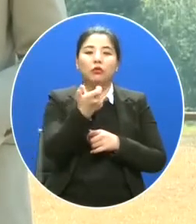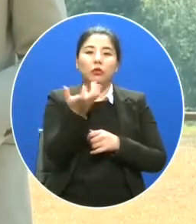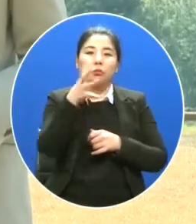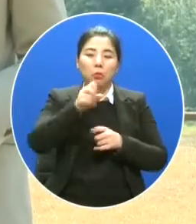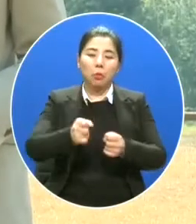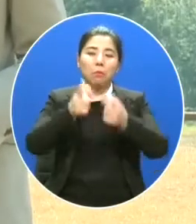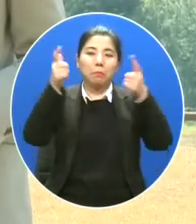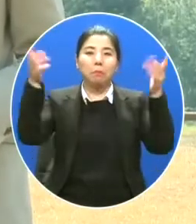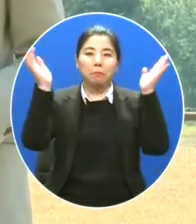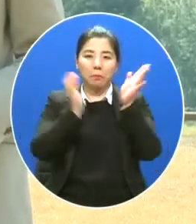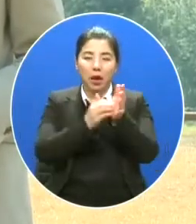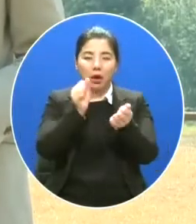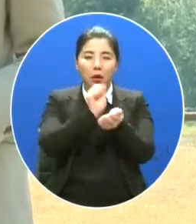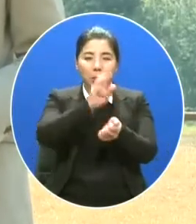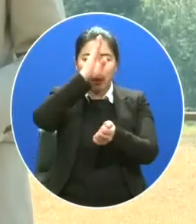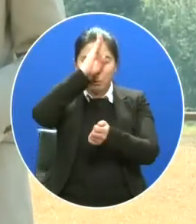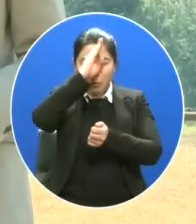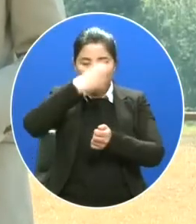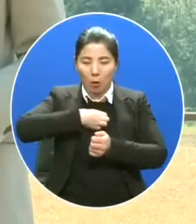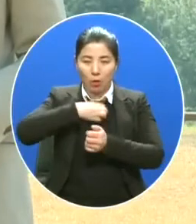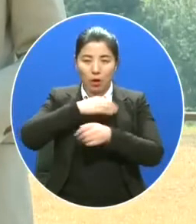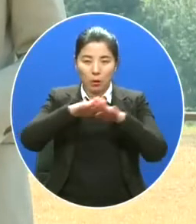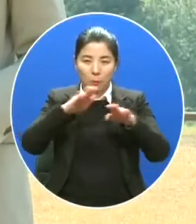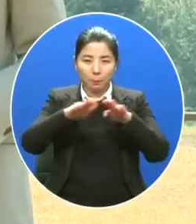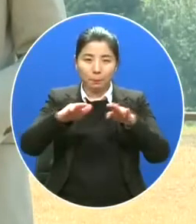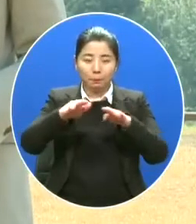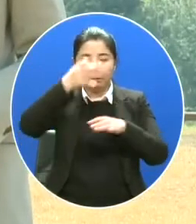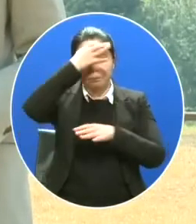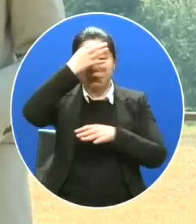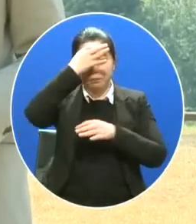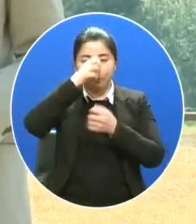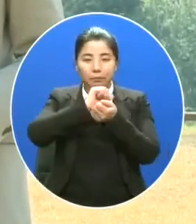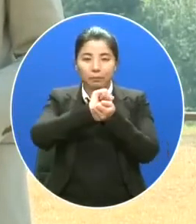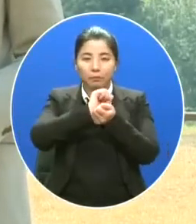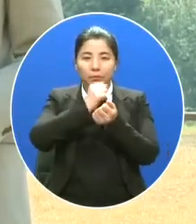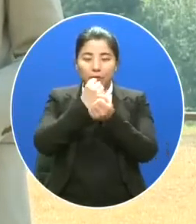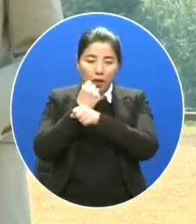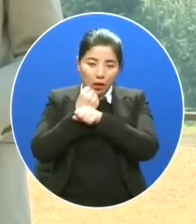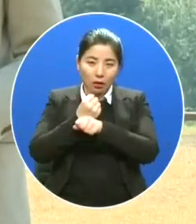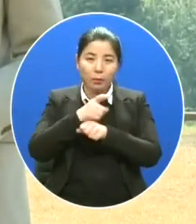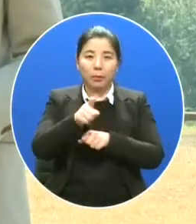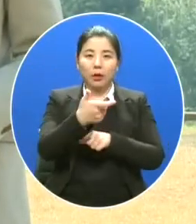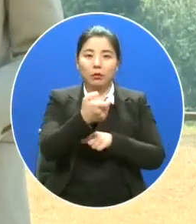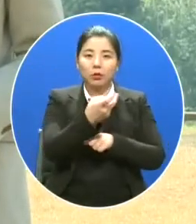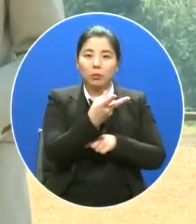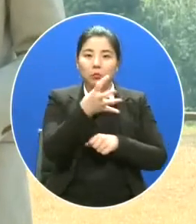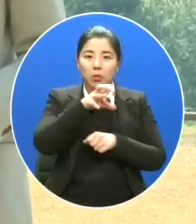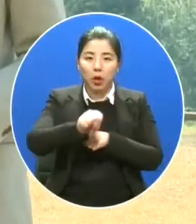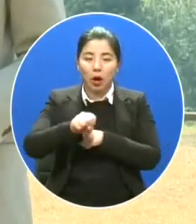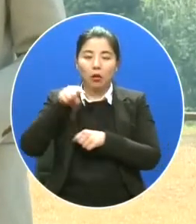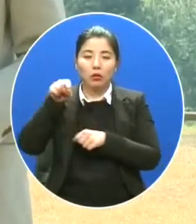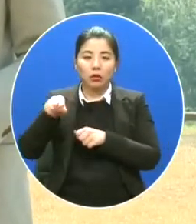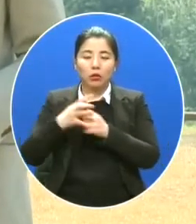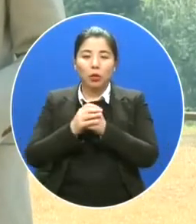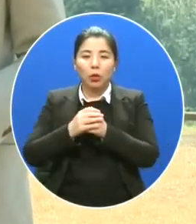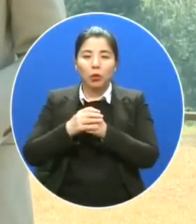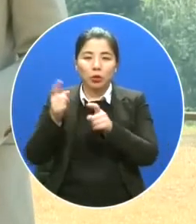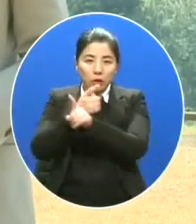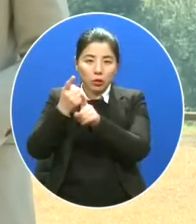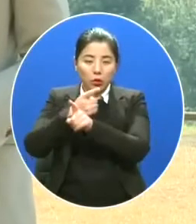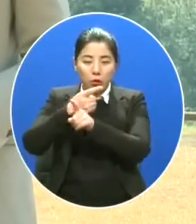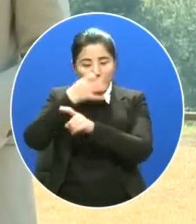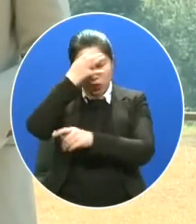증액되었으며 감염병 위기 대응 기술 개발 사업 예산 162억 원과 감염병 예방 치료 기술 사업